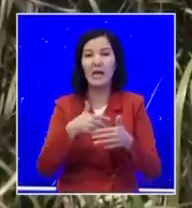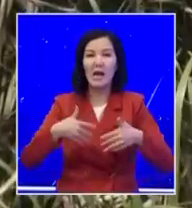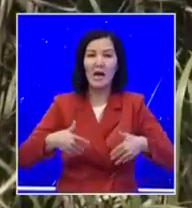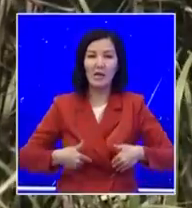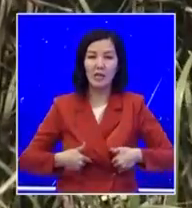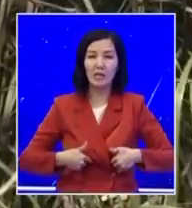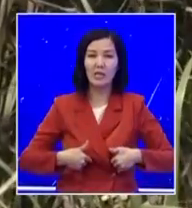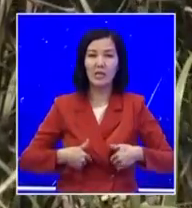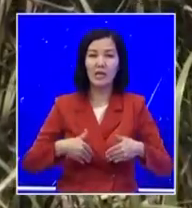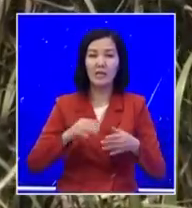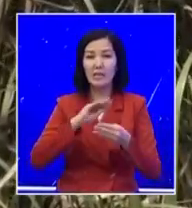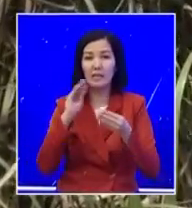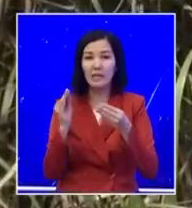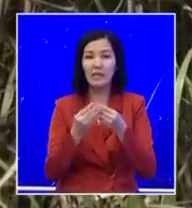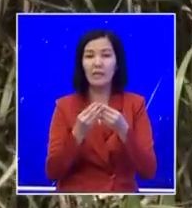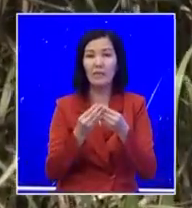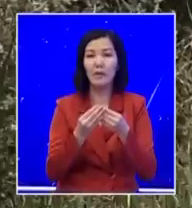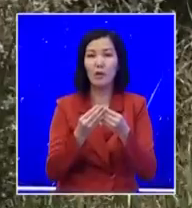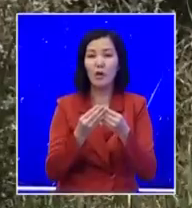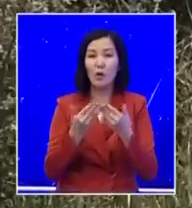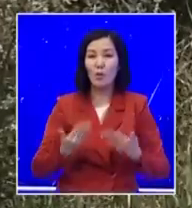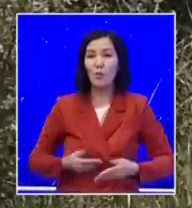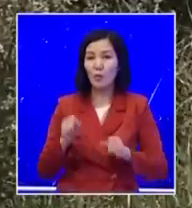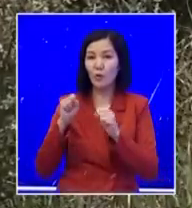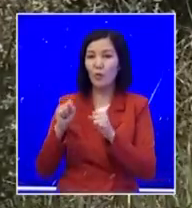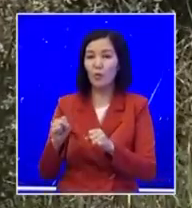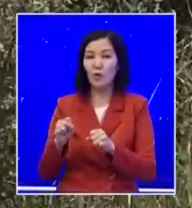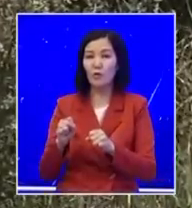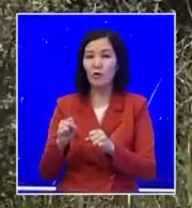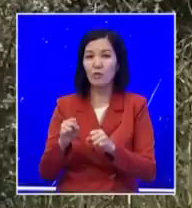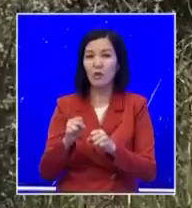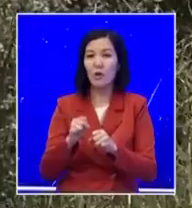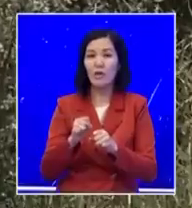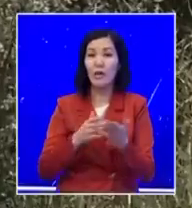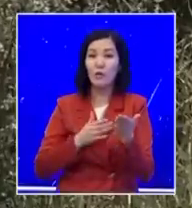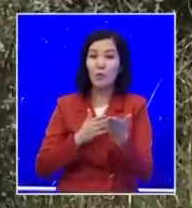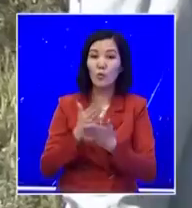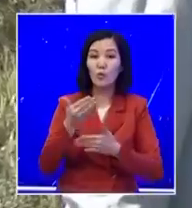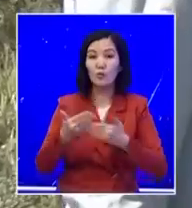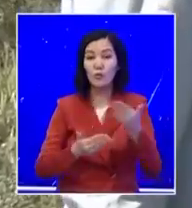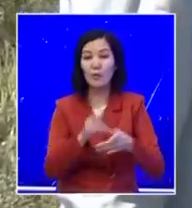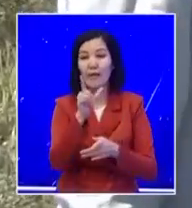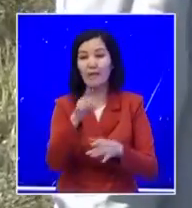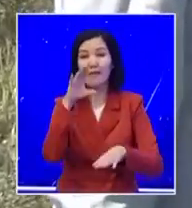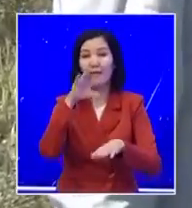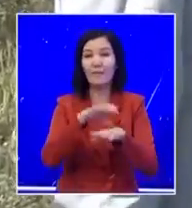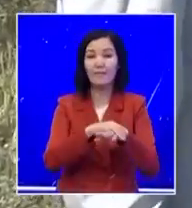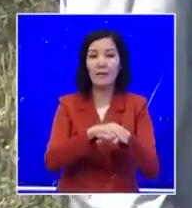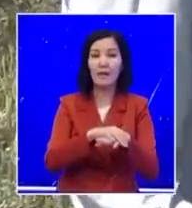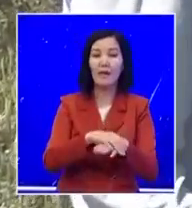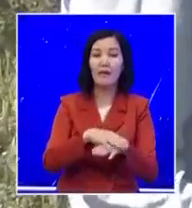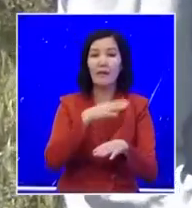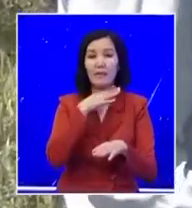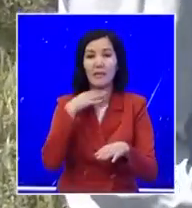ашыққан адамдар паналап, жан сақтап қалу үшін жолаушыларға ауыз салған деседі. Көзі қанталаған әлгі адам жегіштер айбалтасын